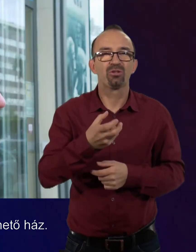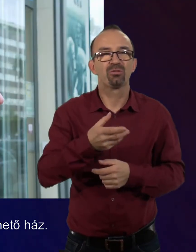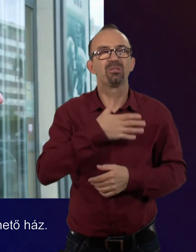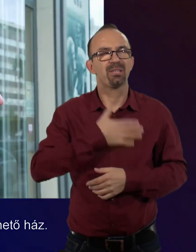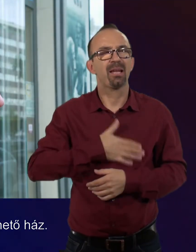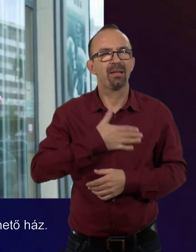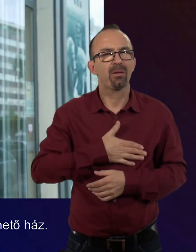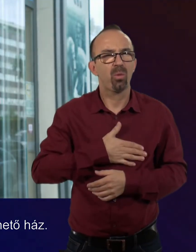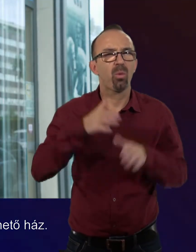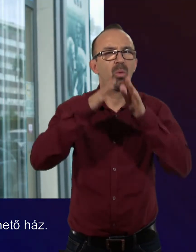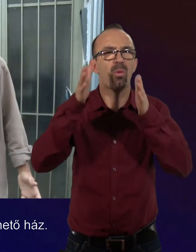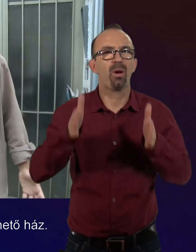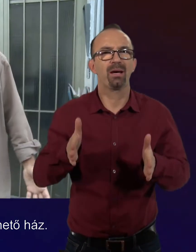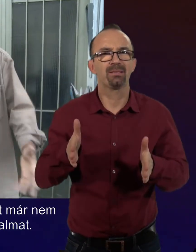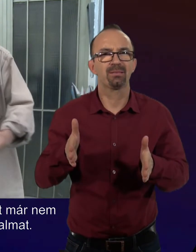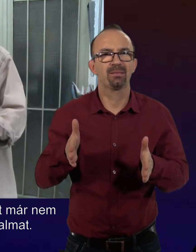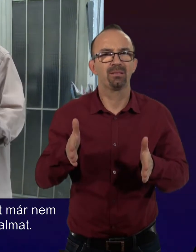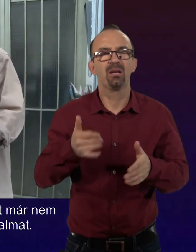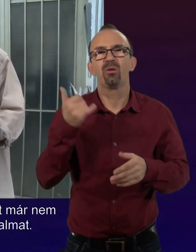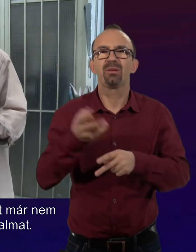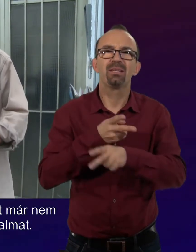szerintem egy szerethető ház,